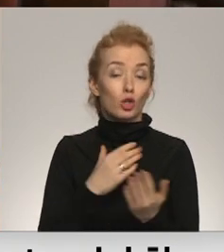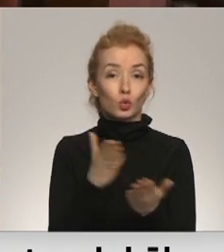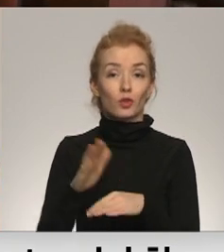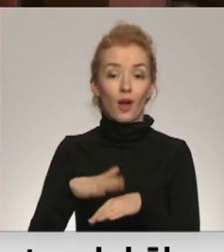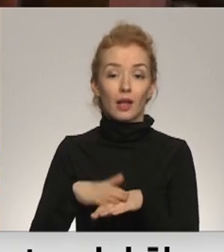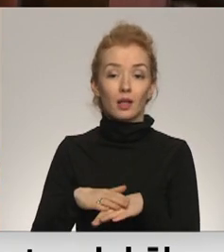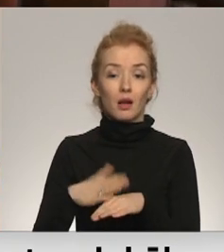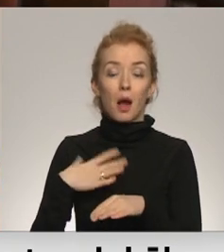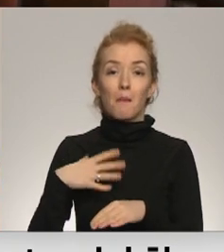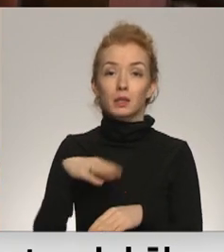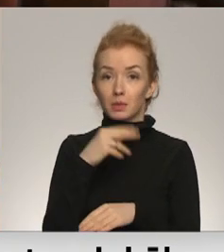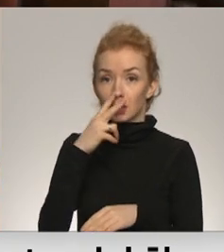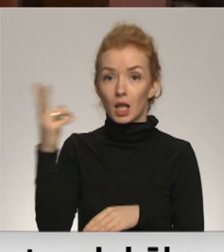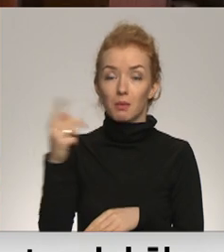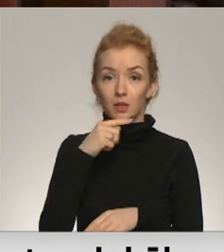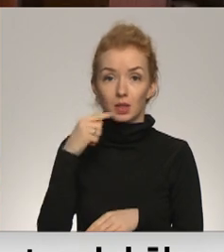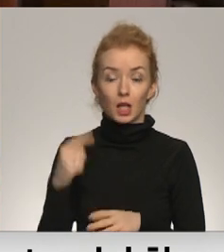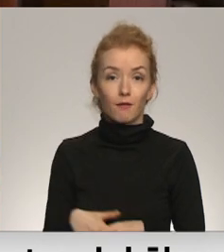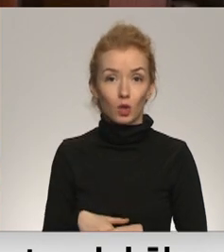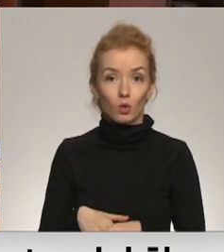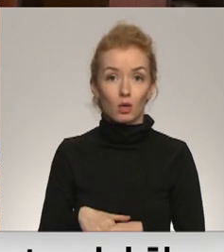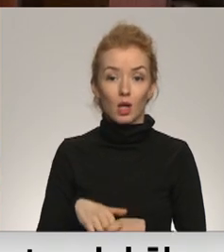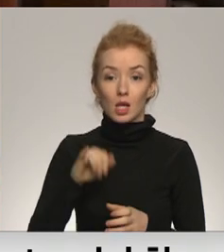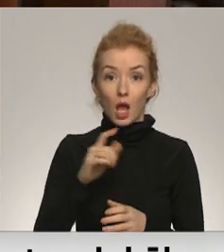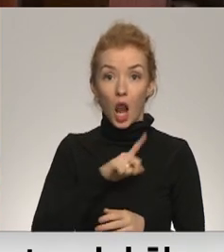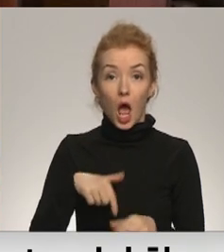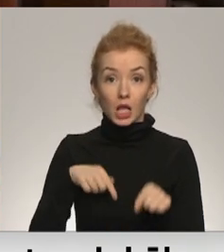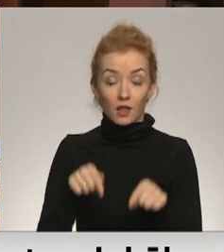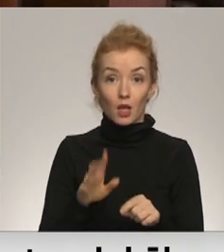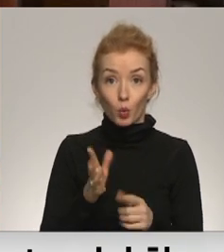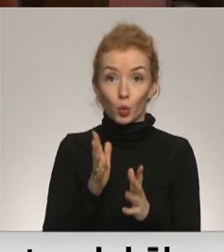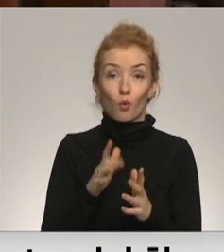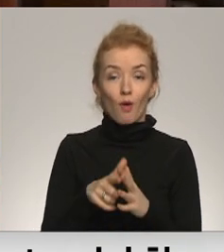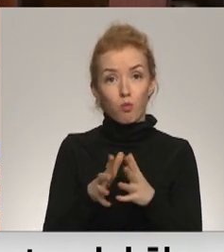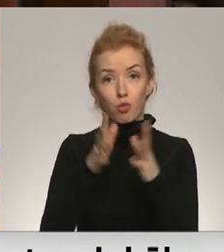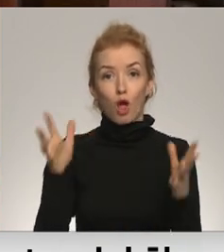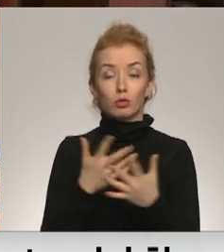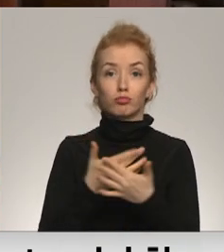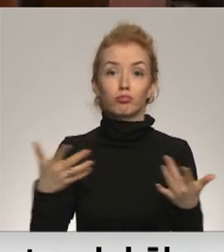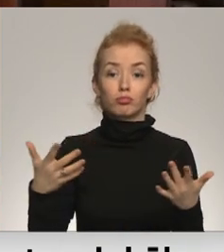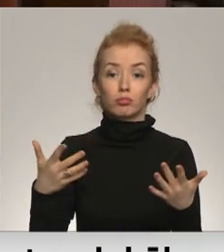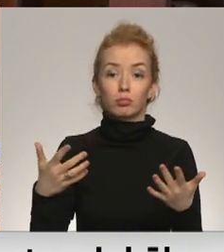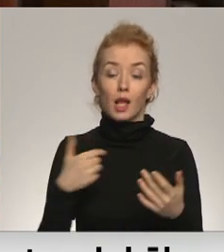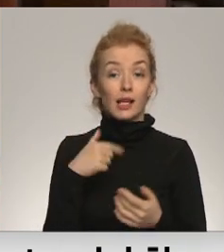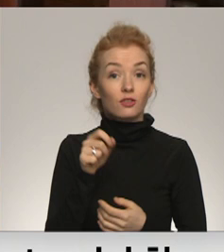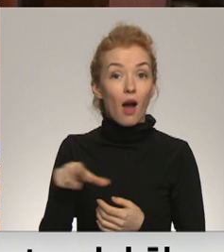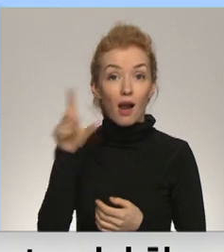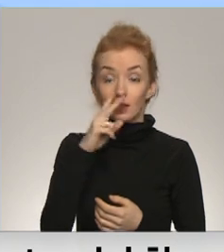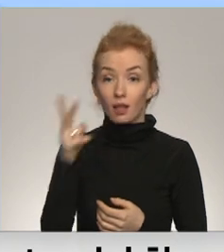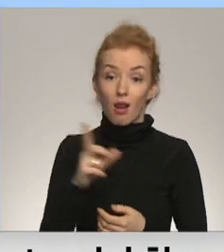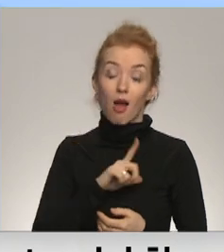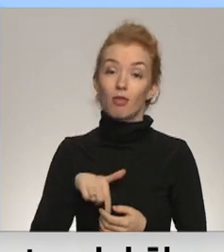Paši vainīgi. Kāpēc? Skatāmies Krieviju, kāpēc? Ja būtu man Latvijā visko, es vairāk skatītos